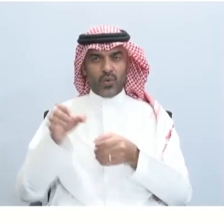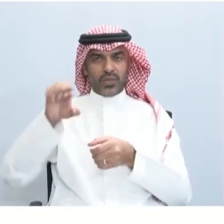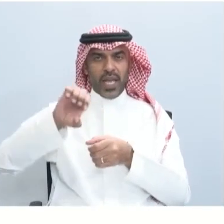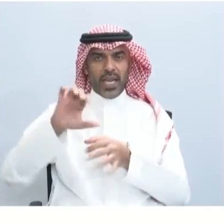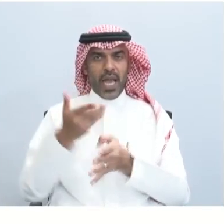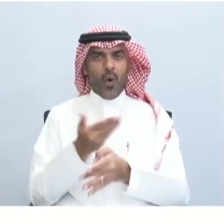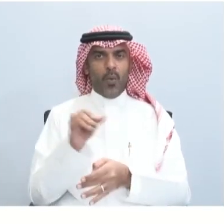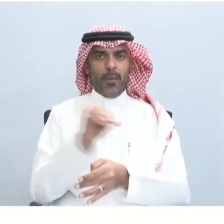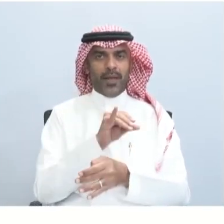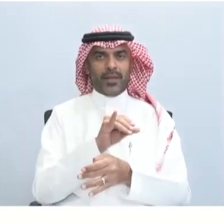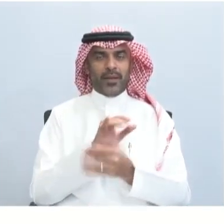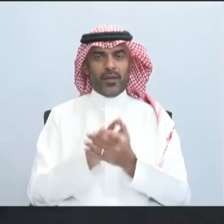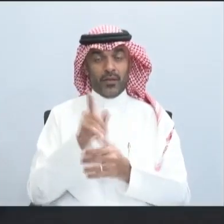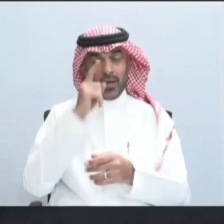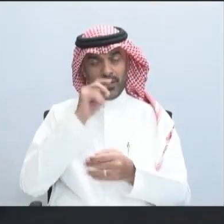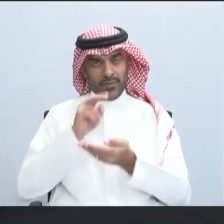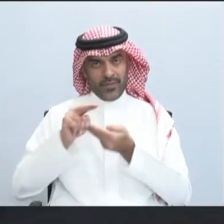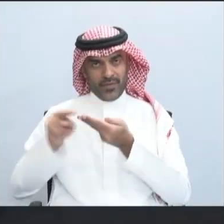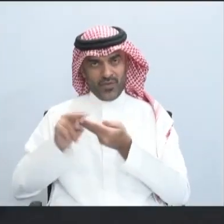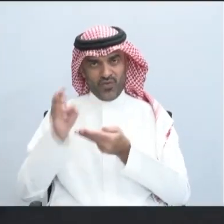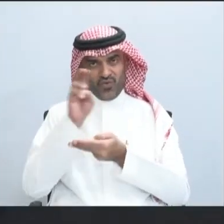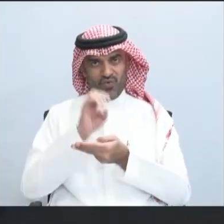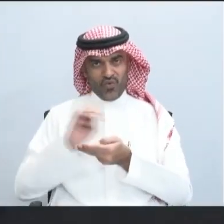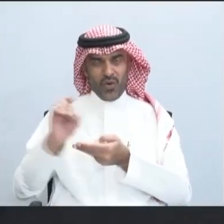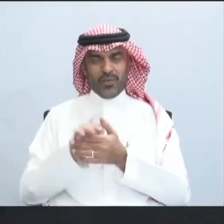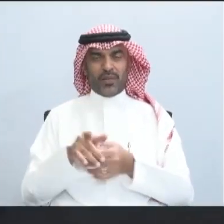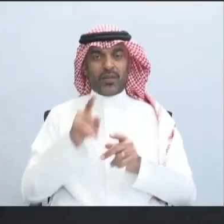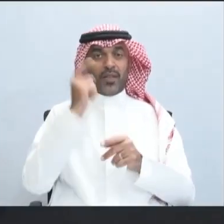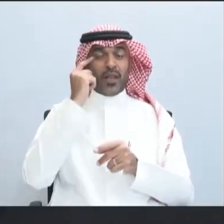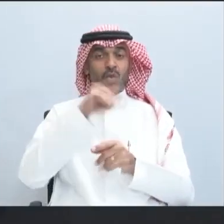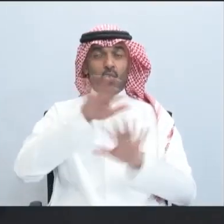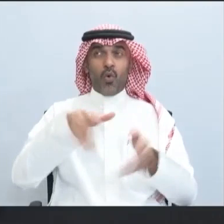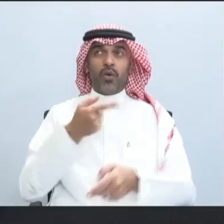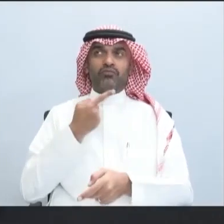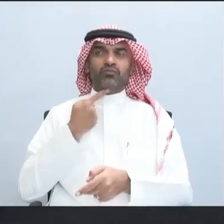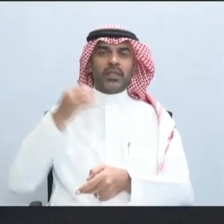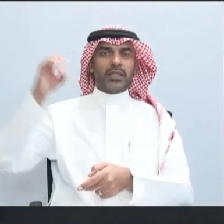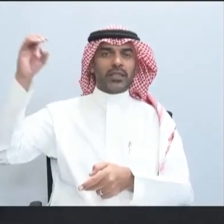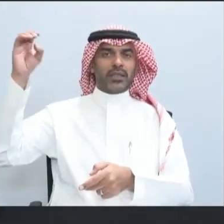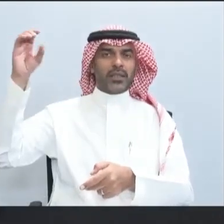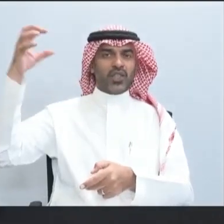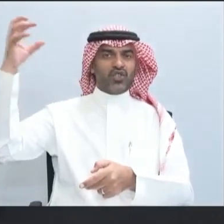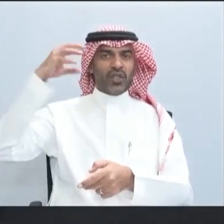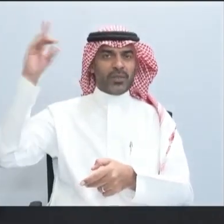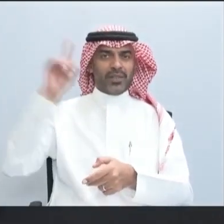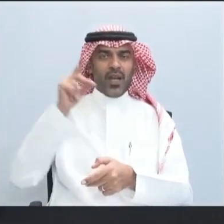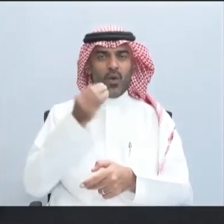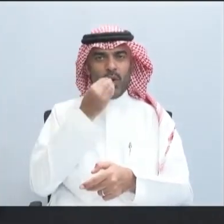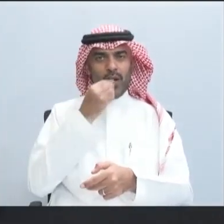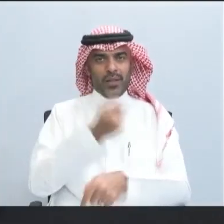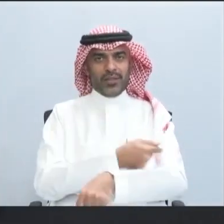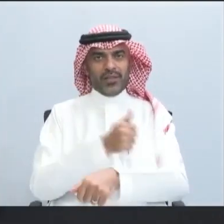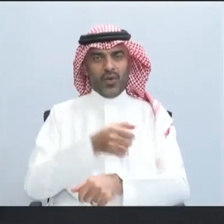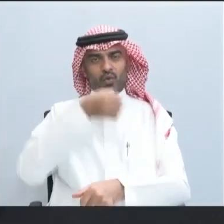تستمتعوا بحل هذا النشاط وتذكروا ابنائي وبناتي جميعنا نحتاج للطاقه الشمسيه والغذاء الصحي وشرب الماء